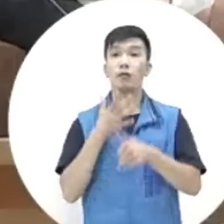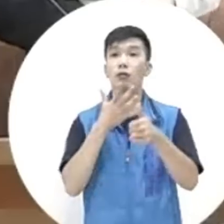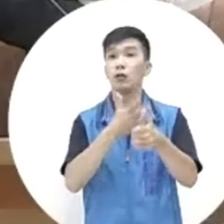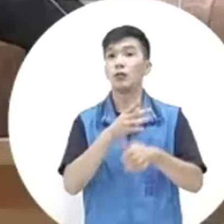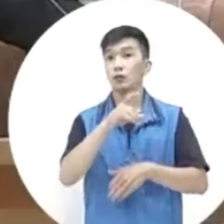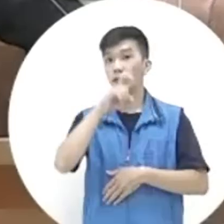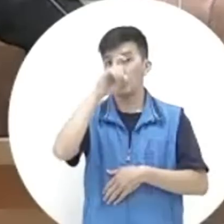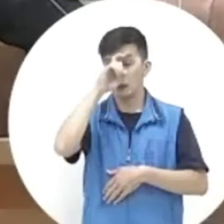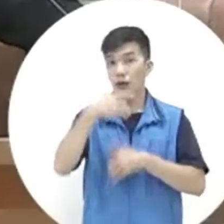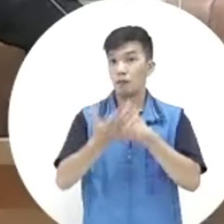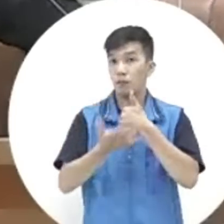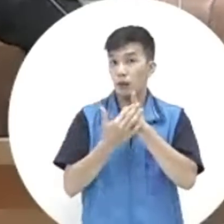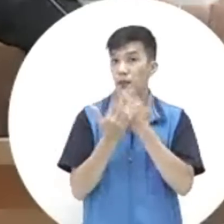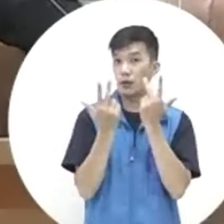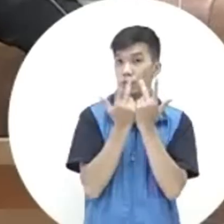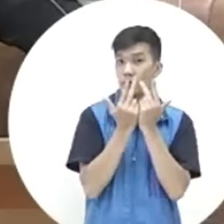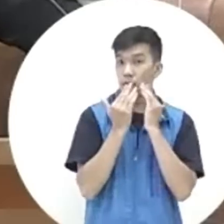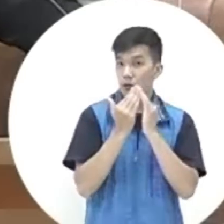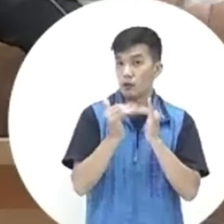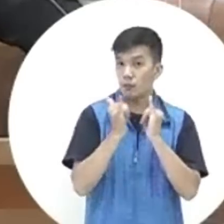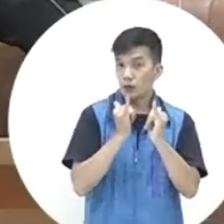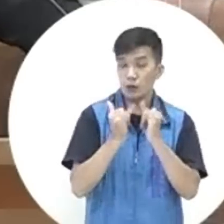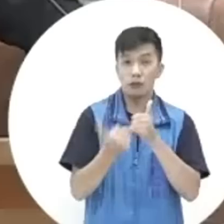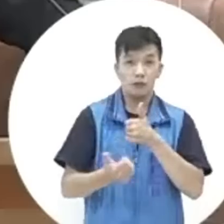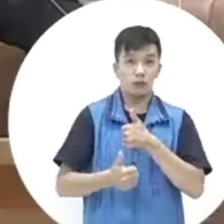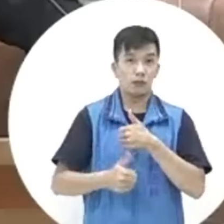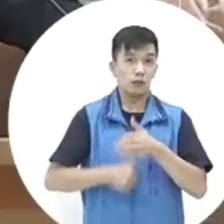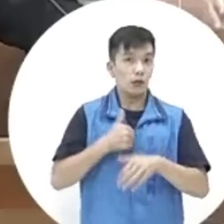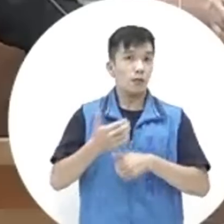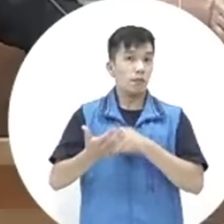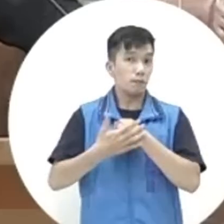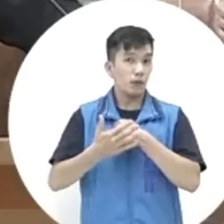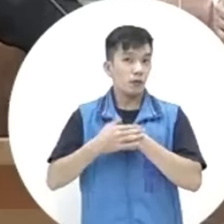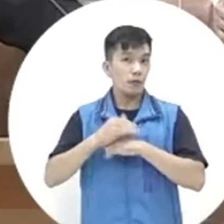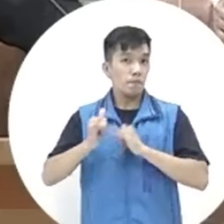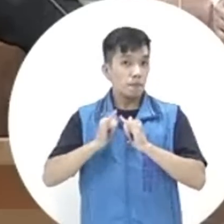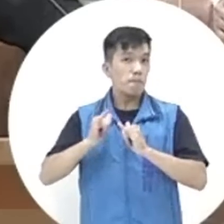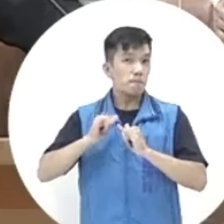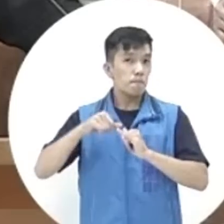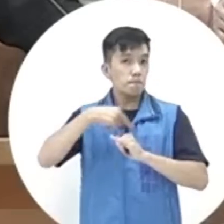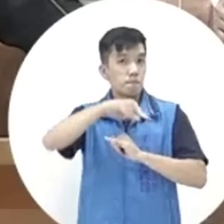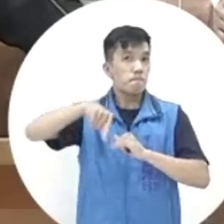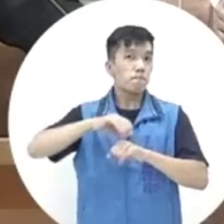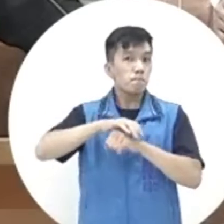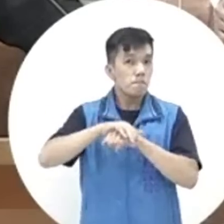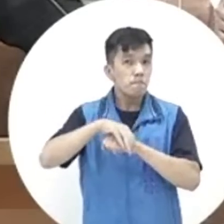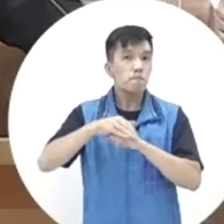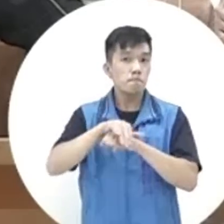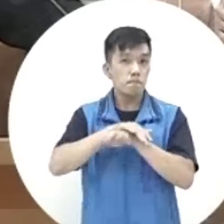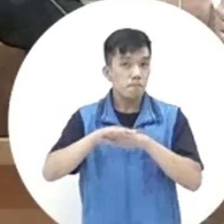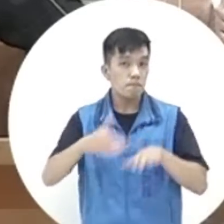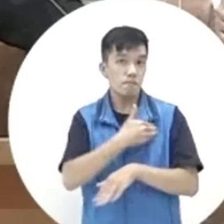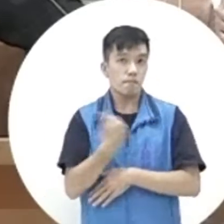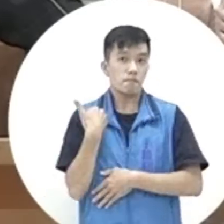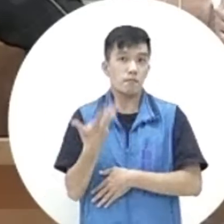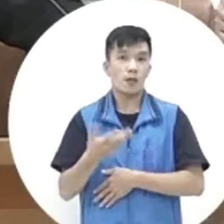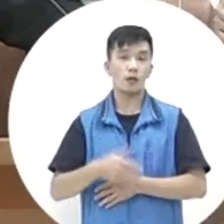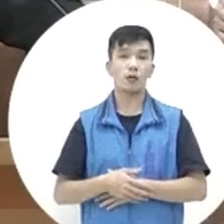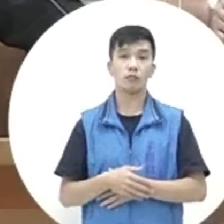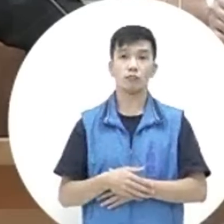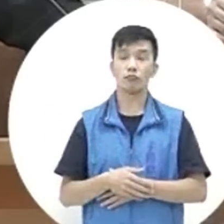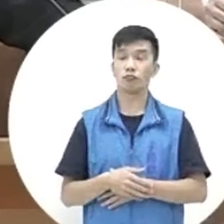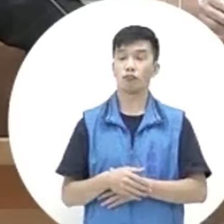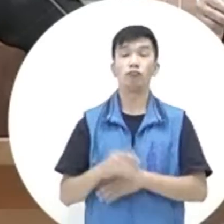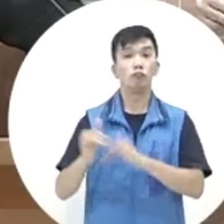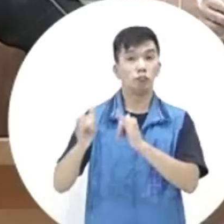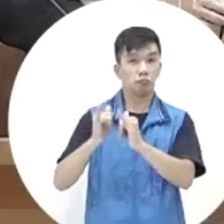北市长的位置，你有没有办法捍卫我们新北市人民的这个安全？ 很简单。我尊重民意，我守